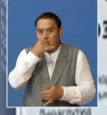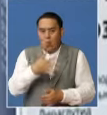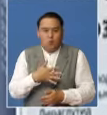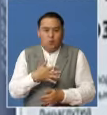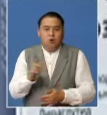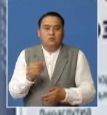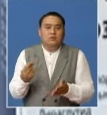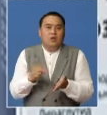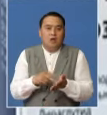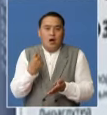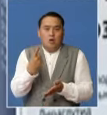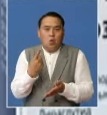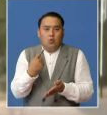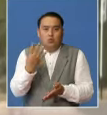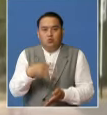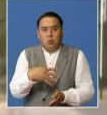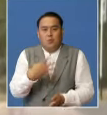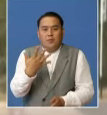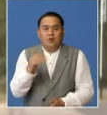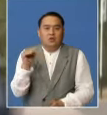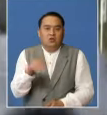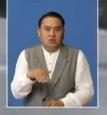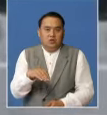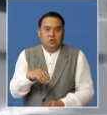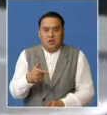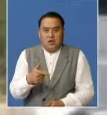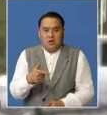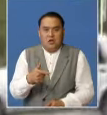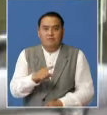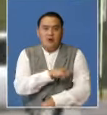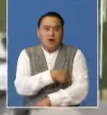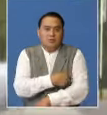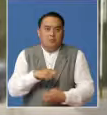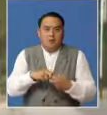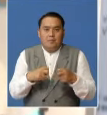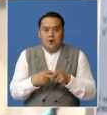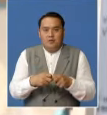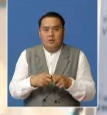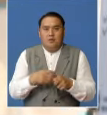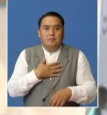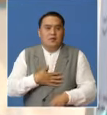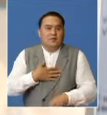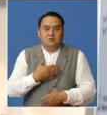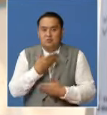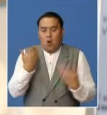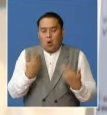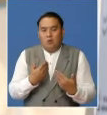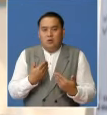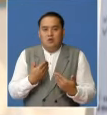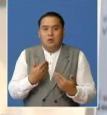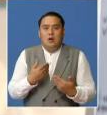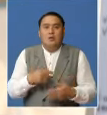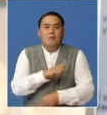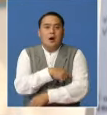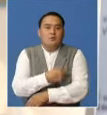могут. Цена только одной упаковки виктозы стоит 45 тысяч тенге. Но врачей проблемы пациентов не волновали. Работница